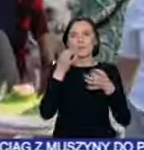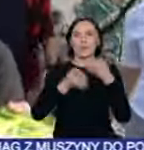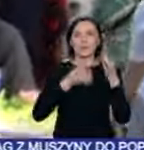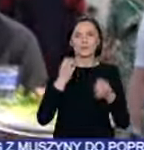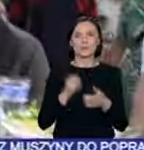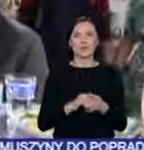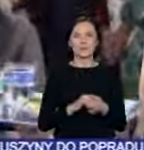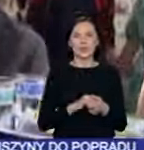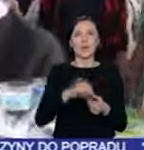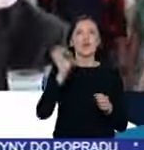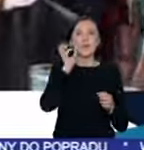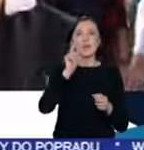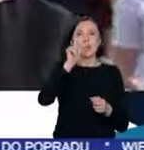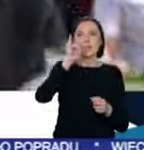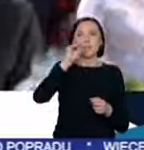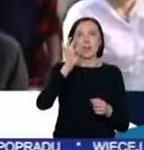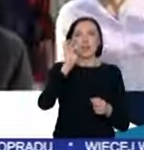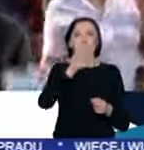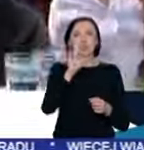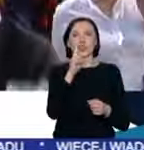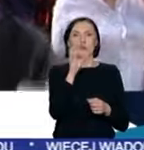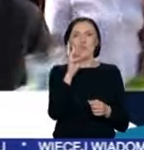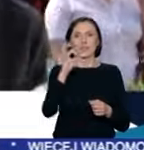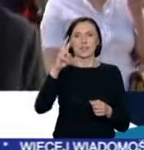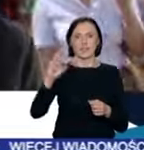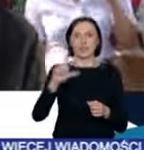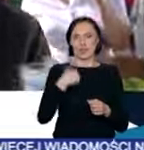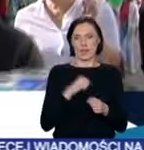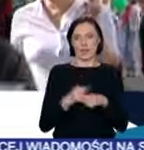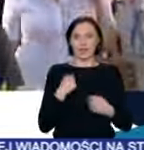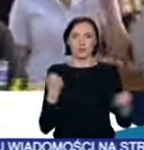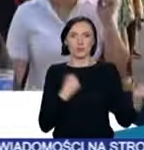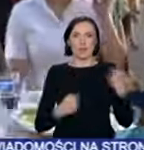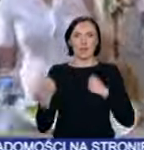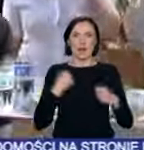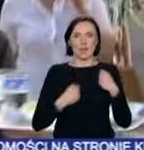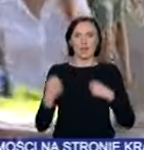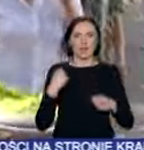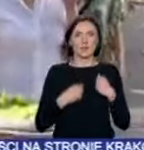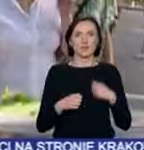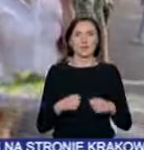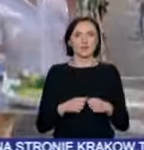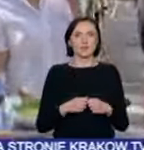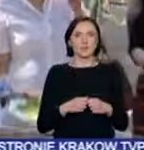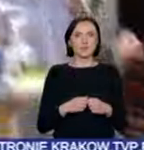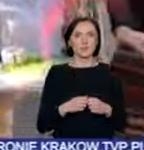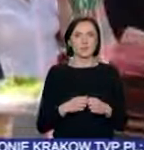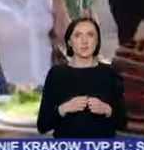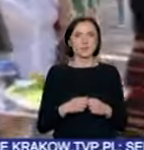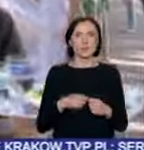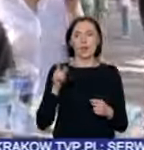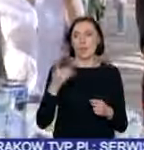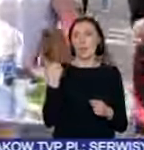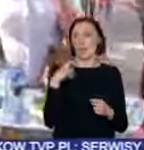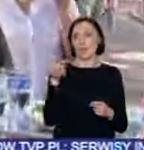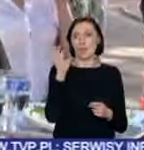Helena Pietrzykowska, czyli postać, którą dzisiaj jestem, miała dość, no można powiedzieć, była najlepszą kelnerką stylowej, jedną